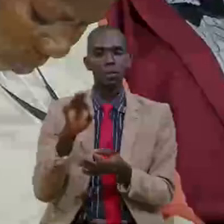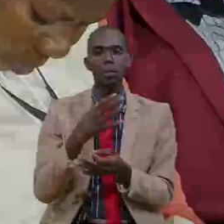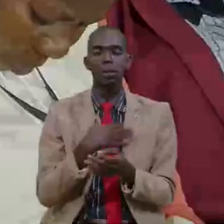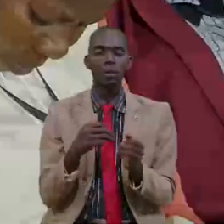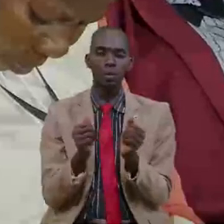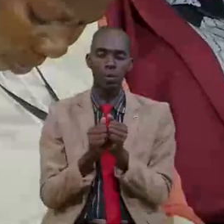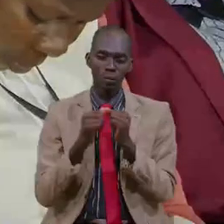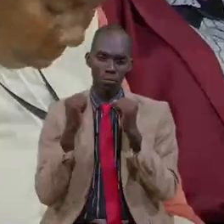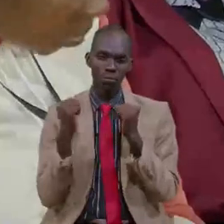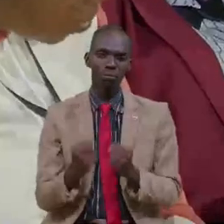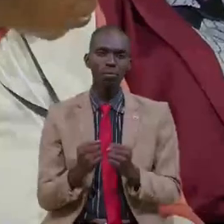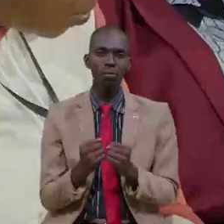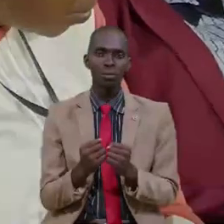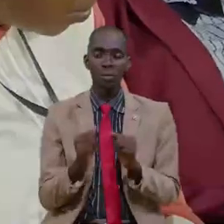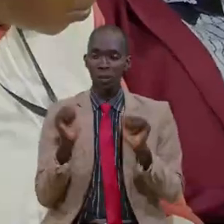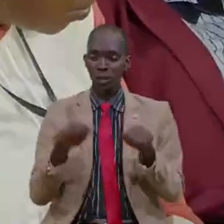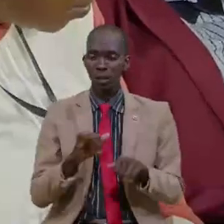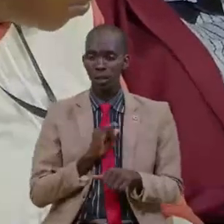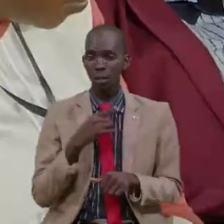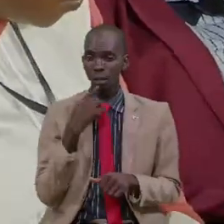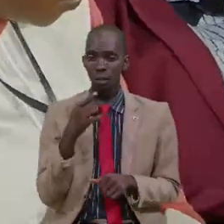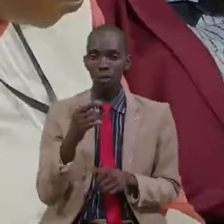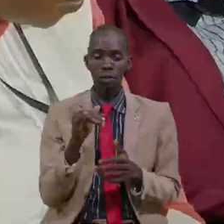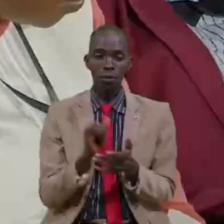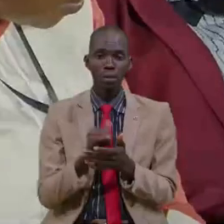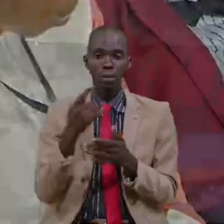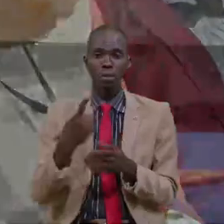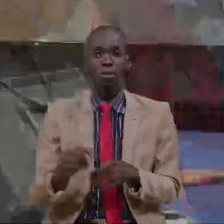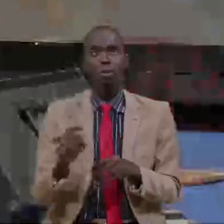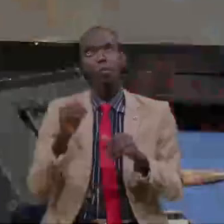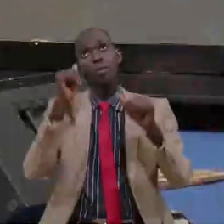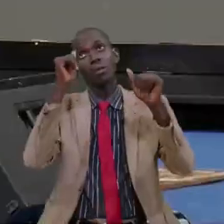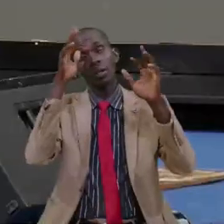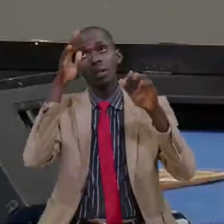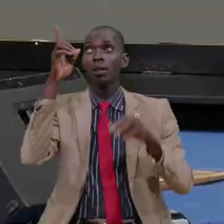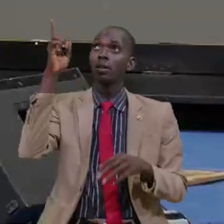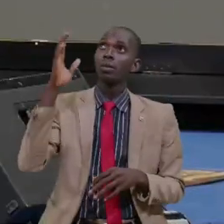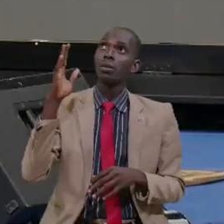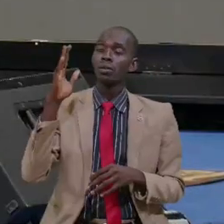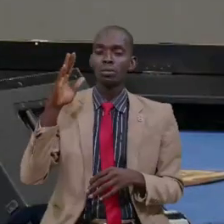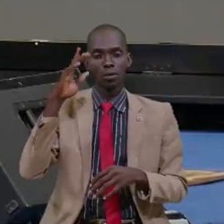et de force. Est-ce que je peux vous dire que le Père,